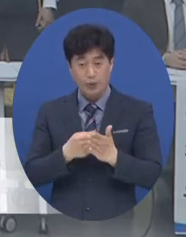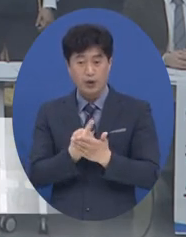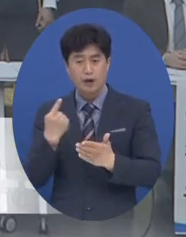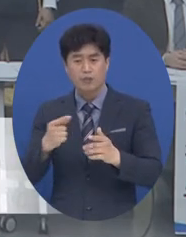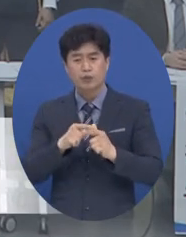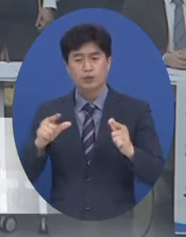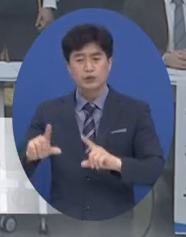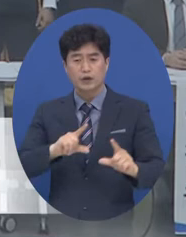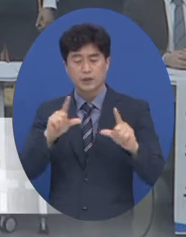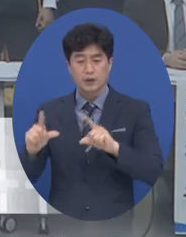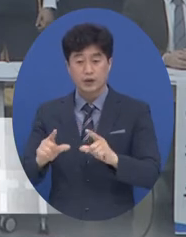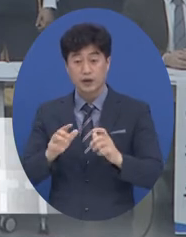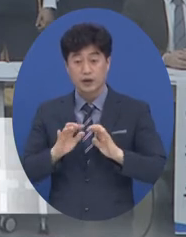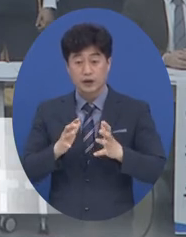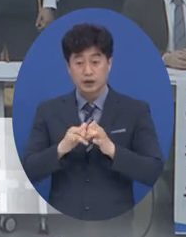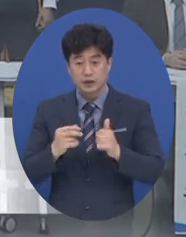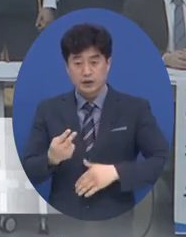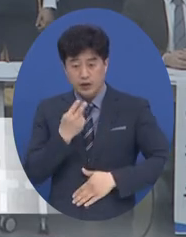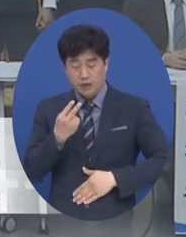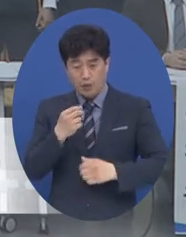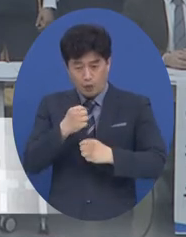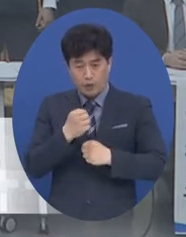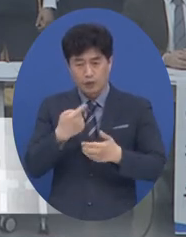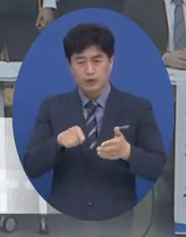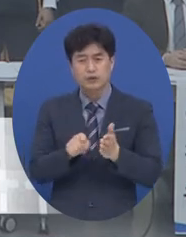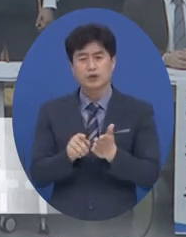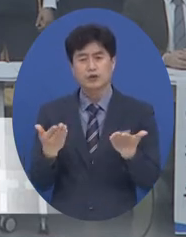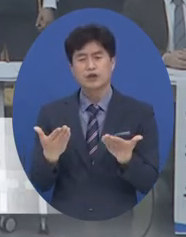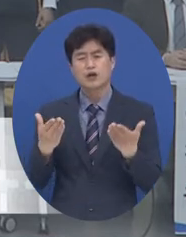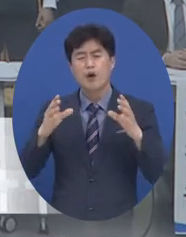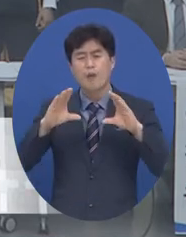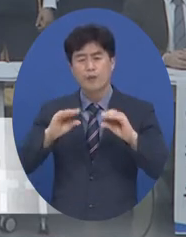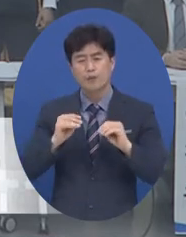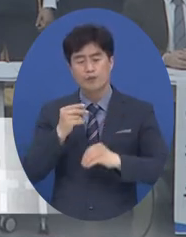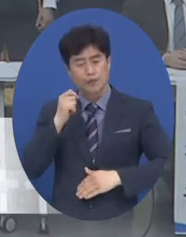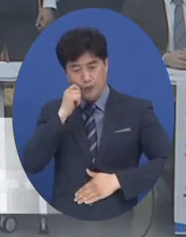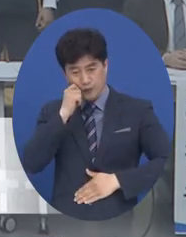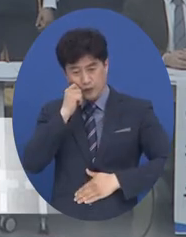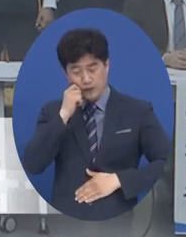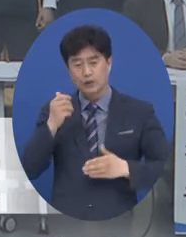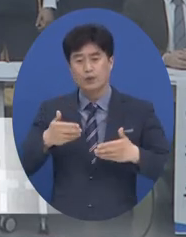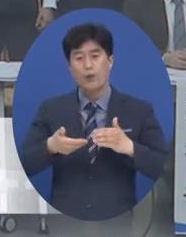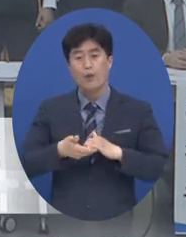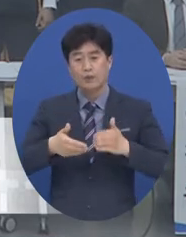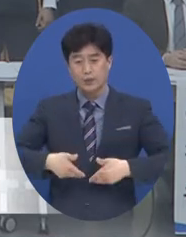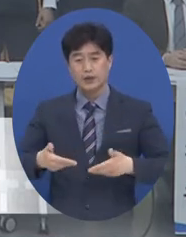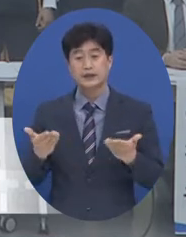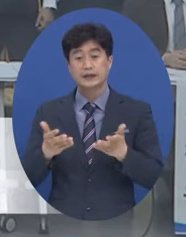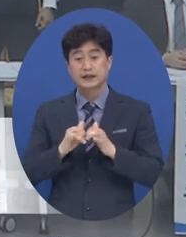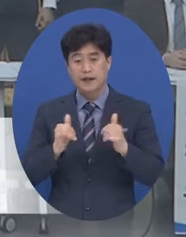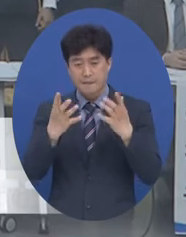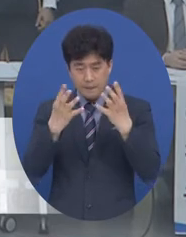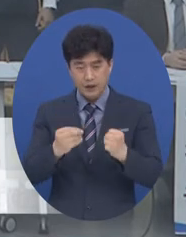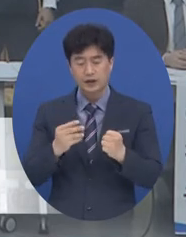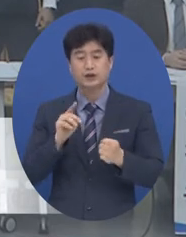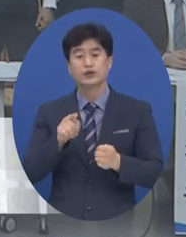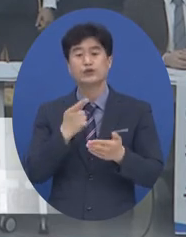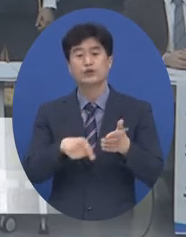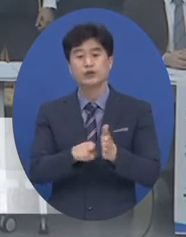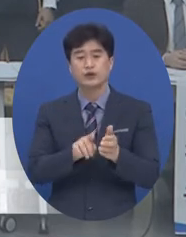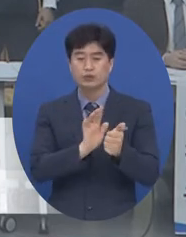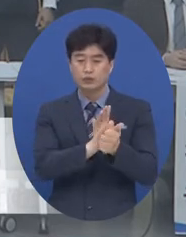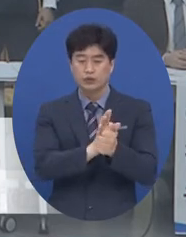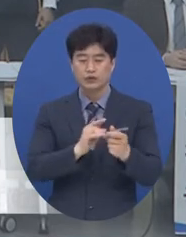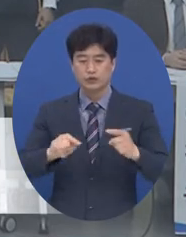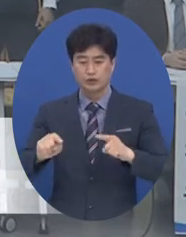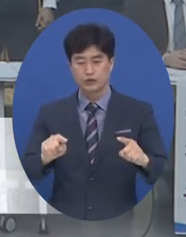국민의 생명과 신체 보호 등을 위해 이를 손에서 놓을 수 없는 필수 노동자들 많은데요. 이들을 위한 경기도의 지원